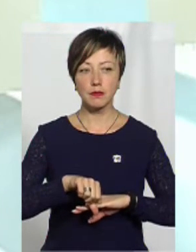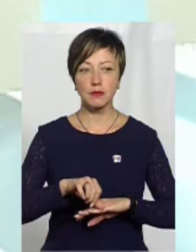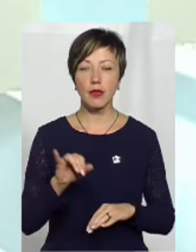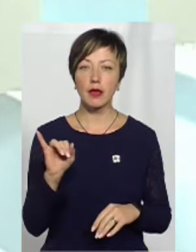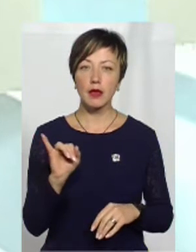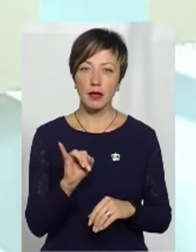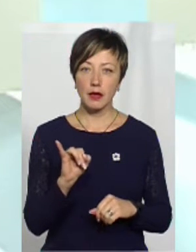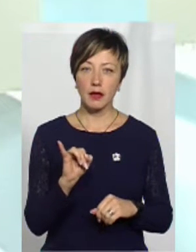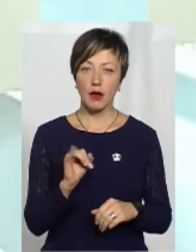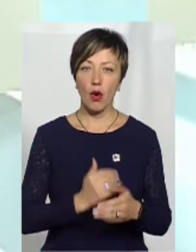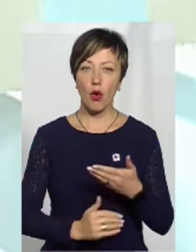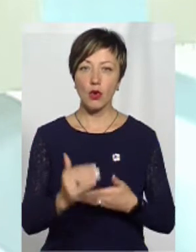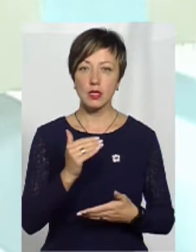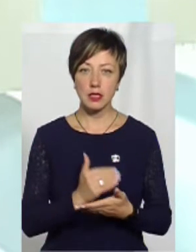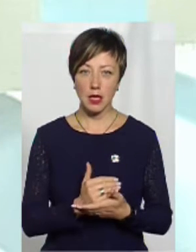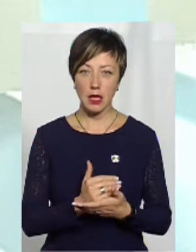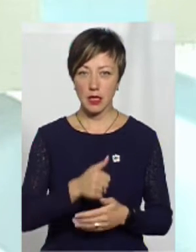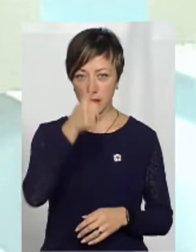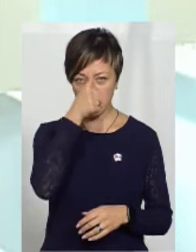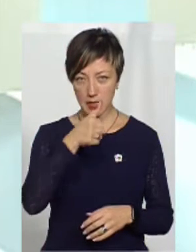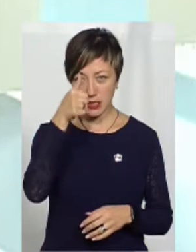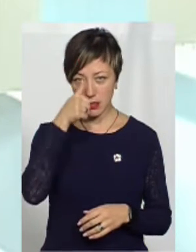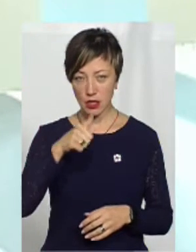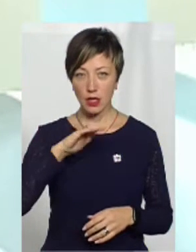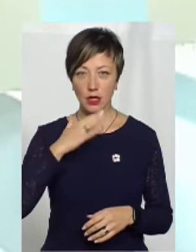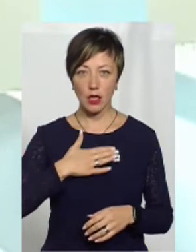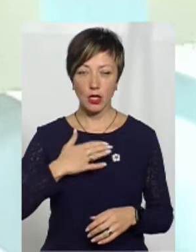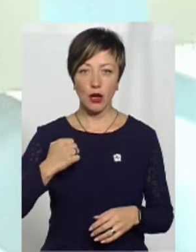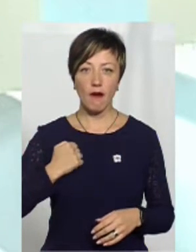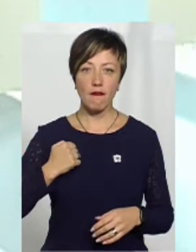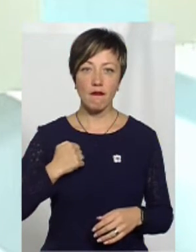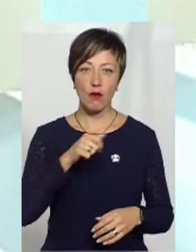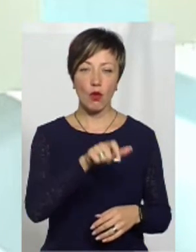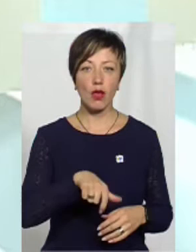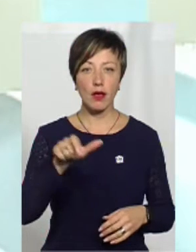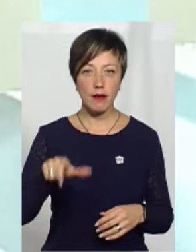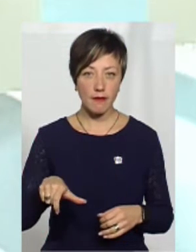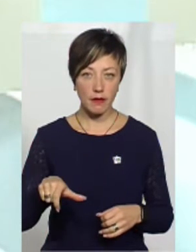І в останні місяці наших воїнів